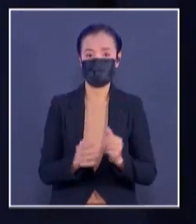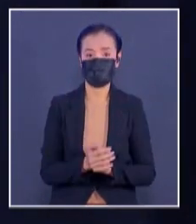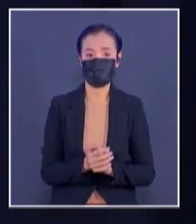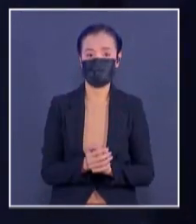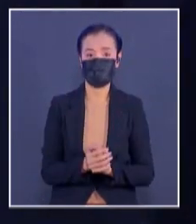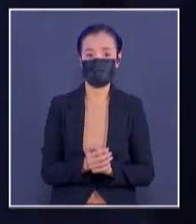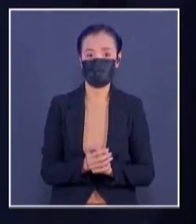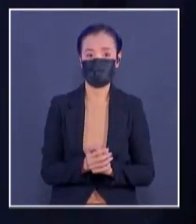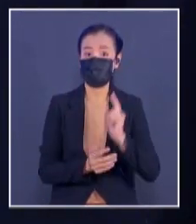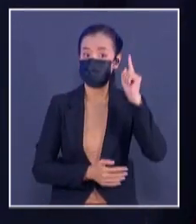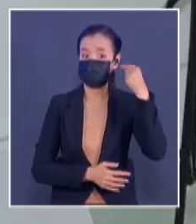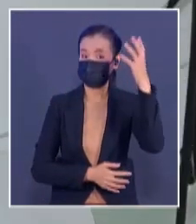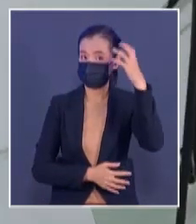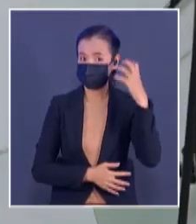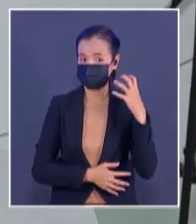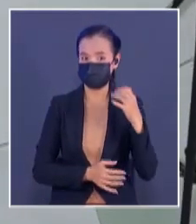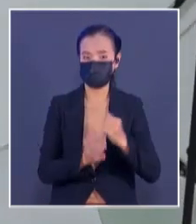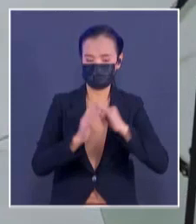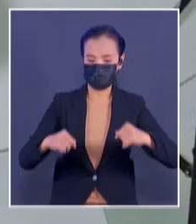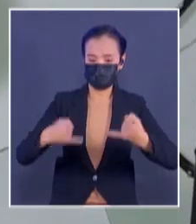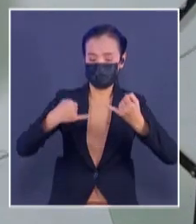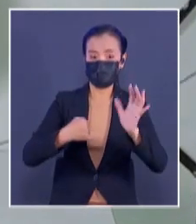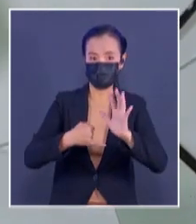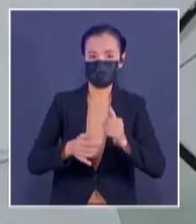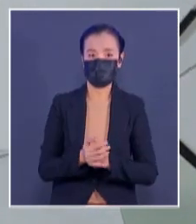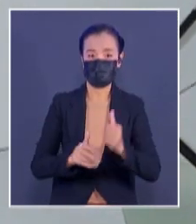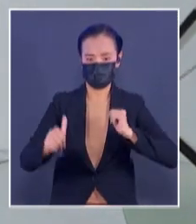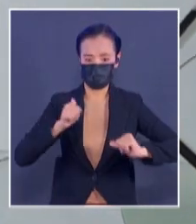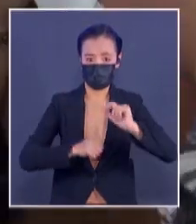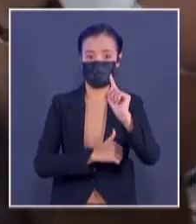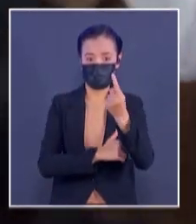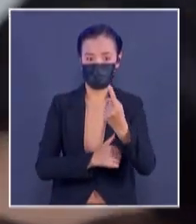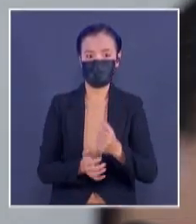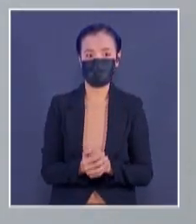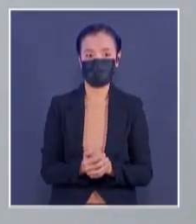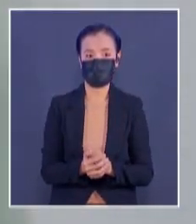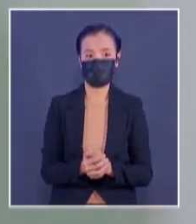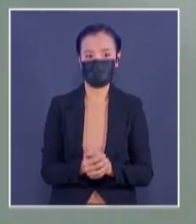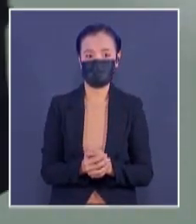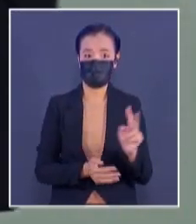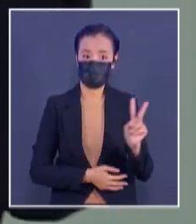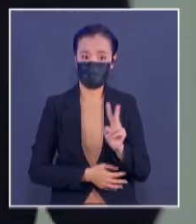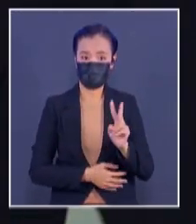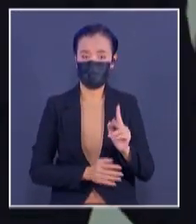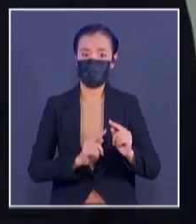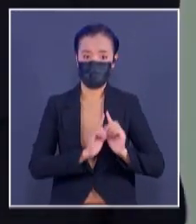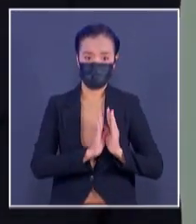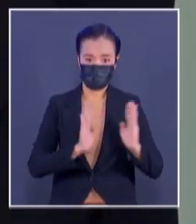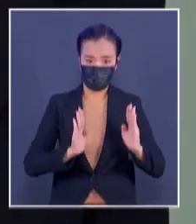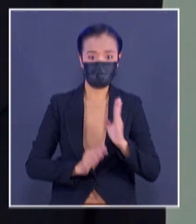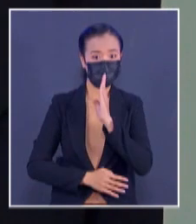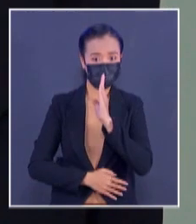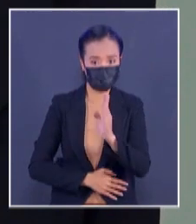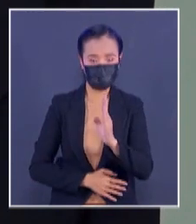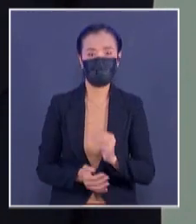งของพี่ชอดก็ขอสยบข่าวเกาเหลาดึงสาวขวัญมาร่วมงานละครอีกครั้งพร้อมกับควงคู่ออกมาเปิดใจผ่านสื่อตรงๆเลย